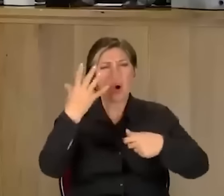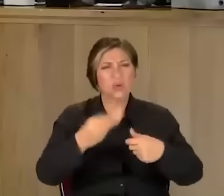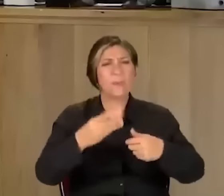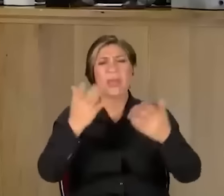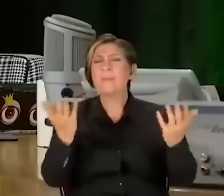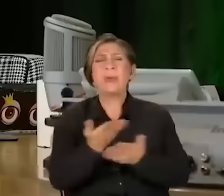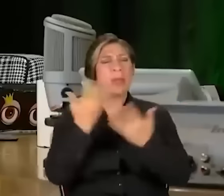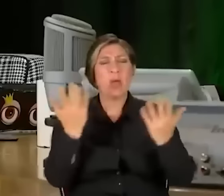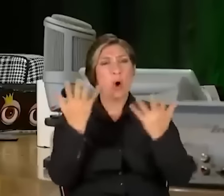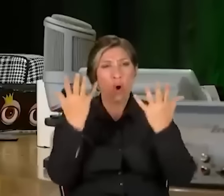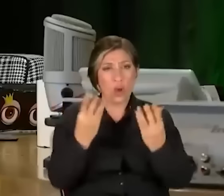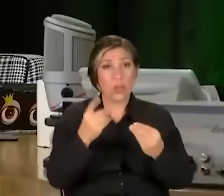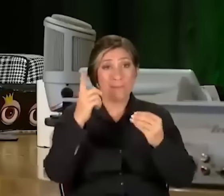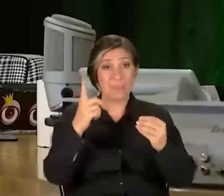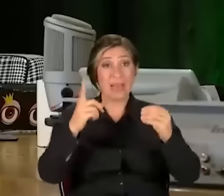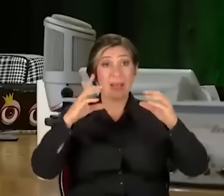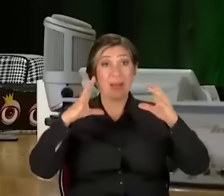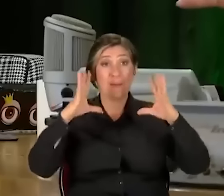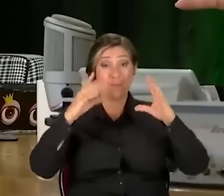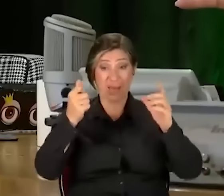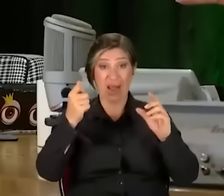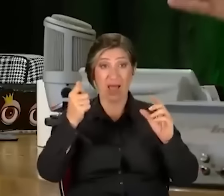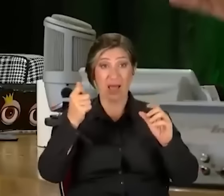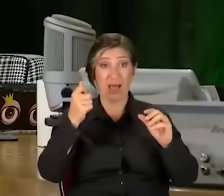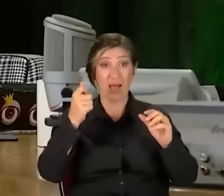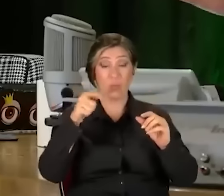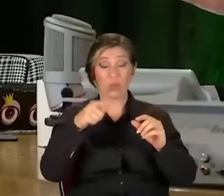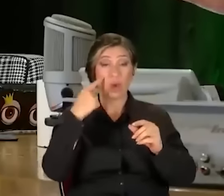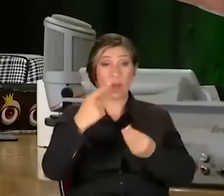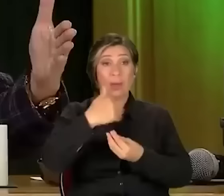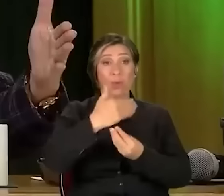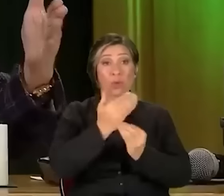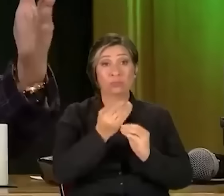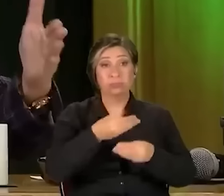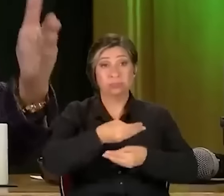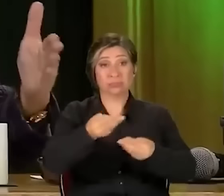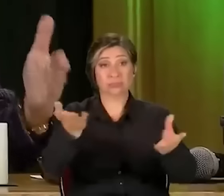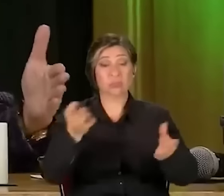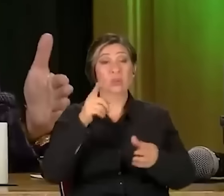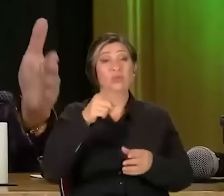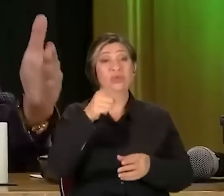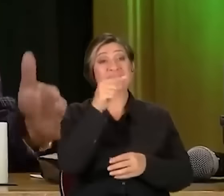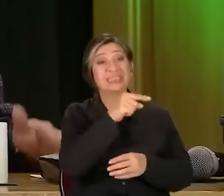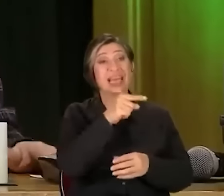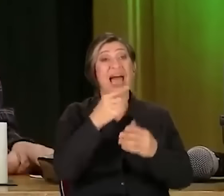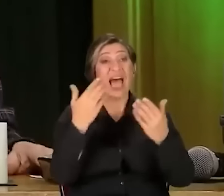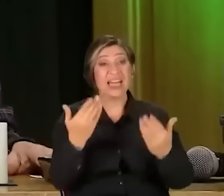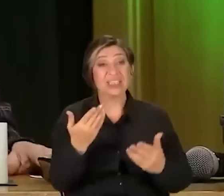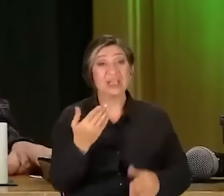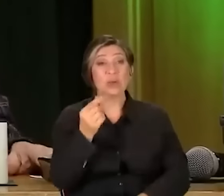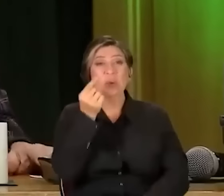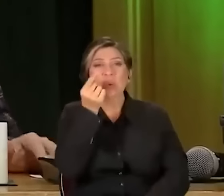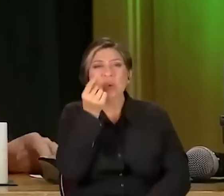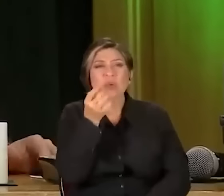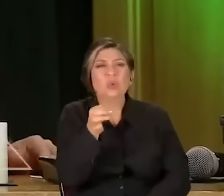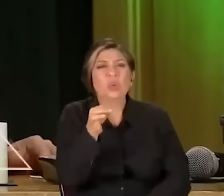olduğu, bilmem ne, her şeyin olduğu bir para buna göre dağıtılıyor ve bunun sana ancak